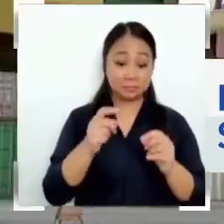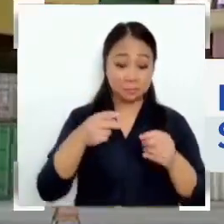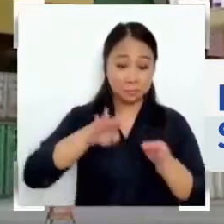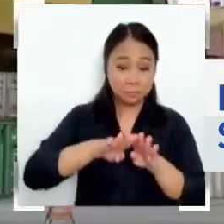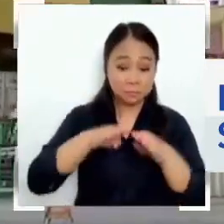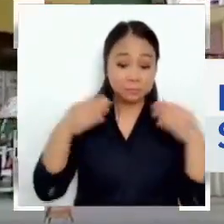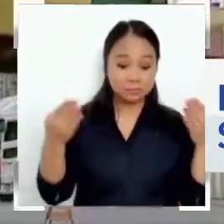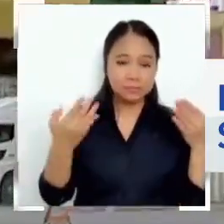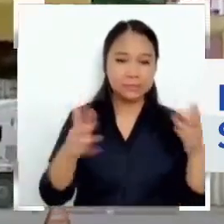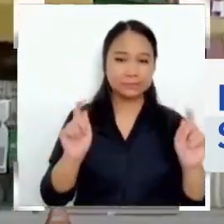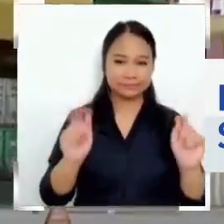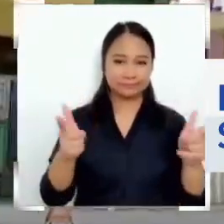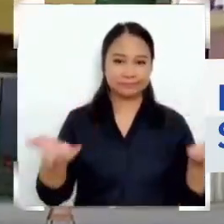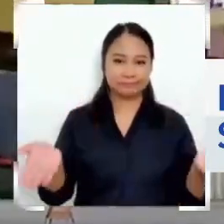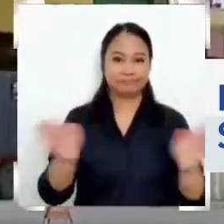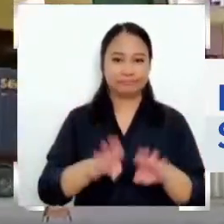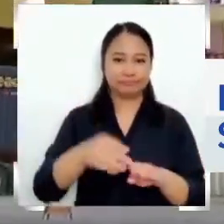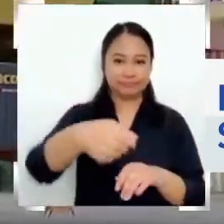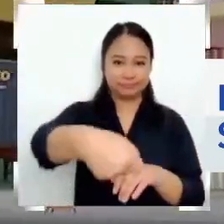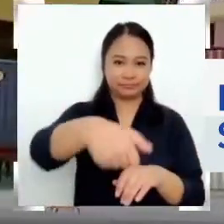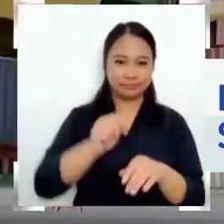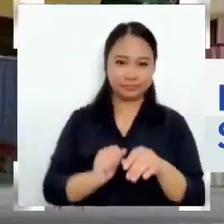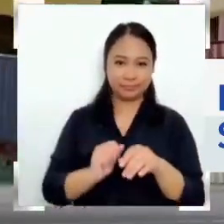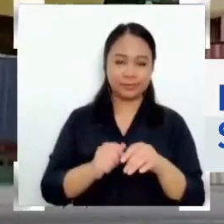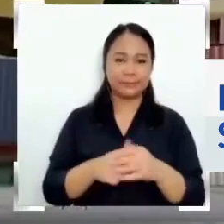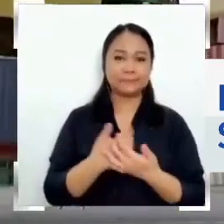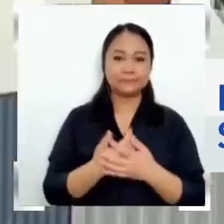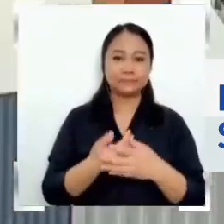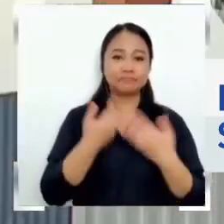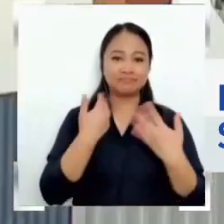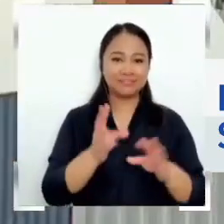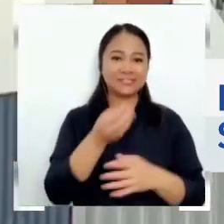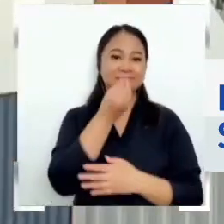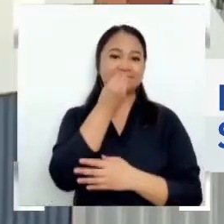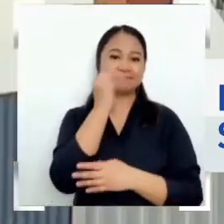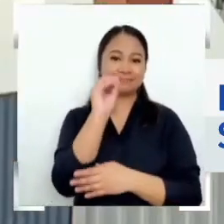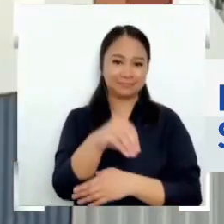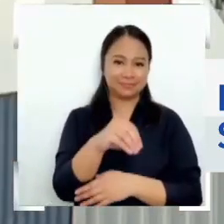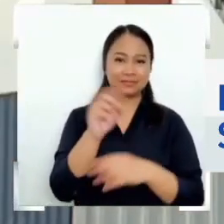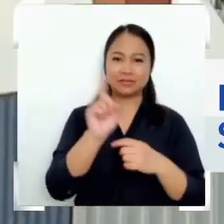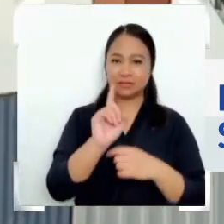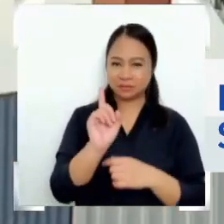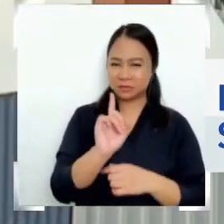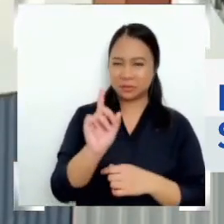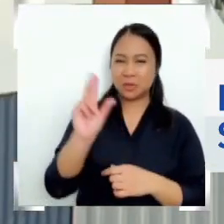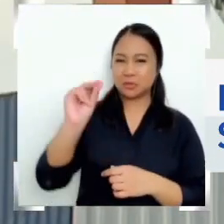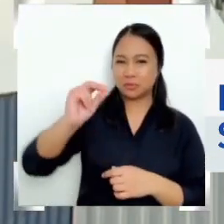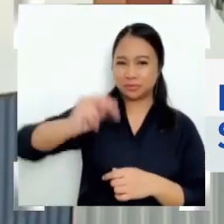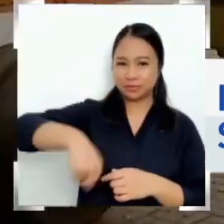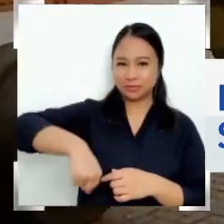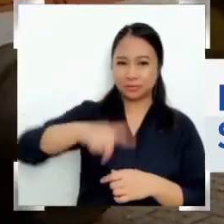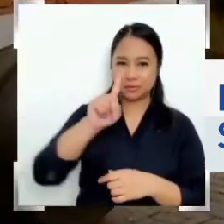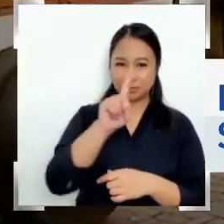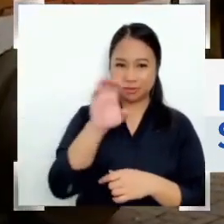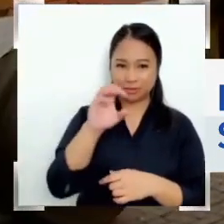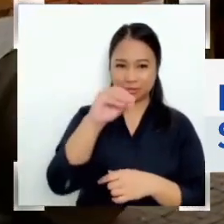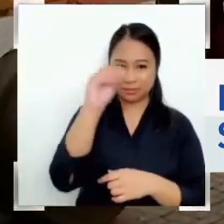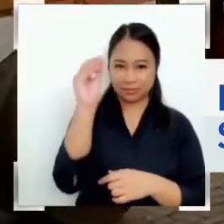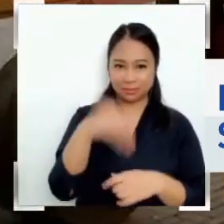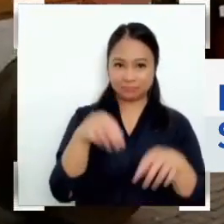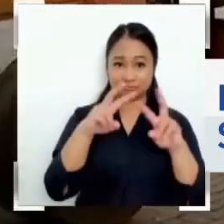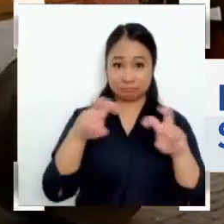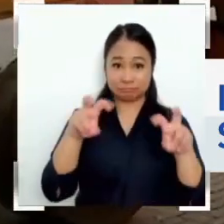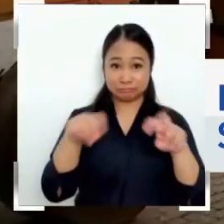pagkatapos. Iniutos na rin daw ng customs na hindi na kailangang idaan sa 100% inspection ang